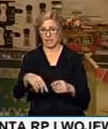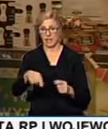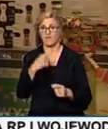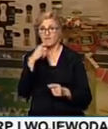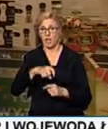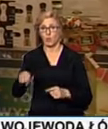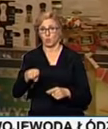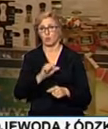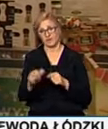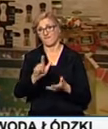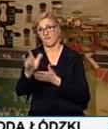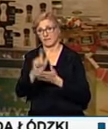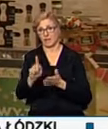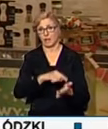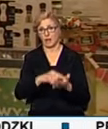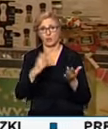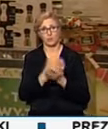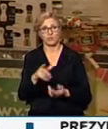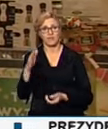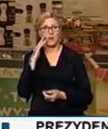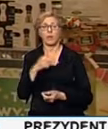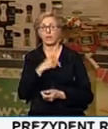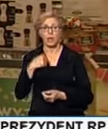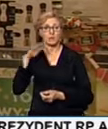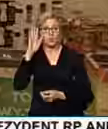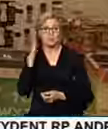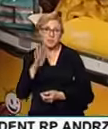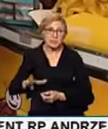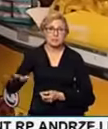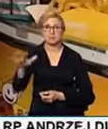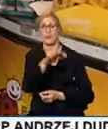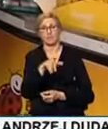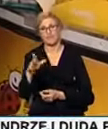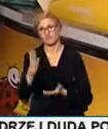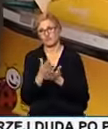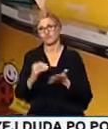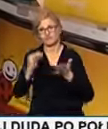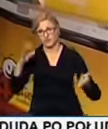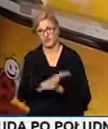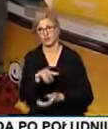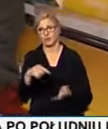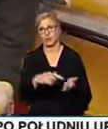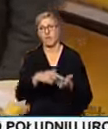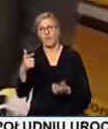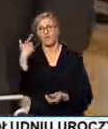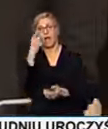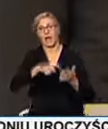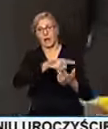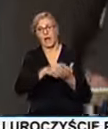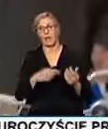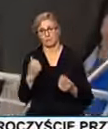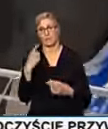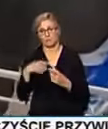już po raz 12 więc tak naprawdę mieszkańcy naszego miasta naszego regionu Przyzwyczaili się trochę do tego że dwa razy do roku Prosimy